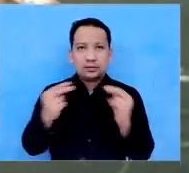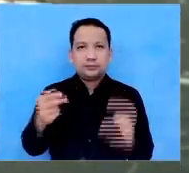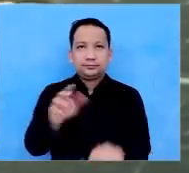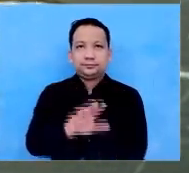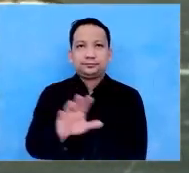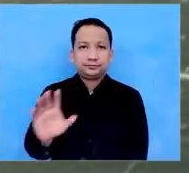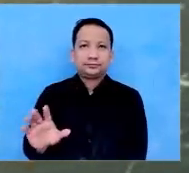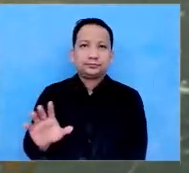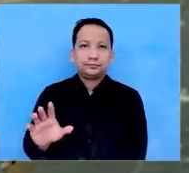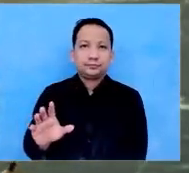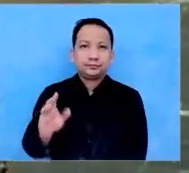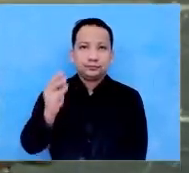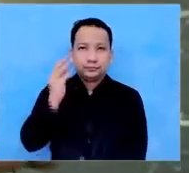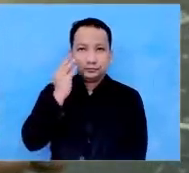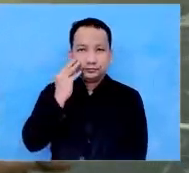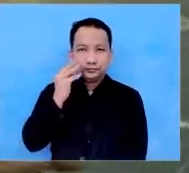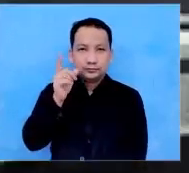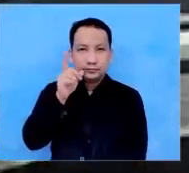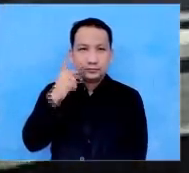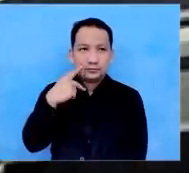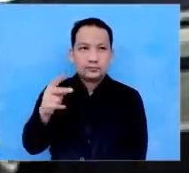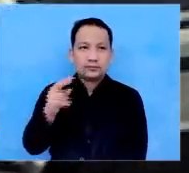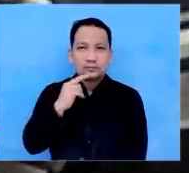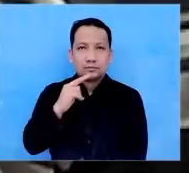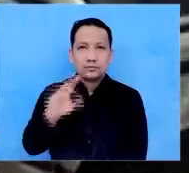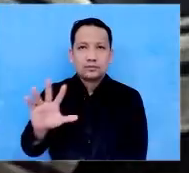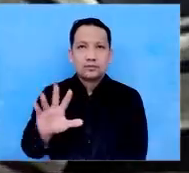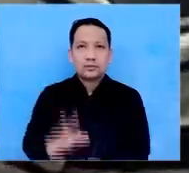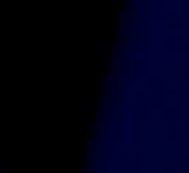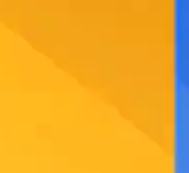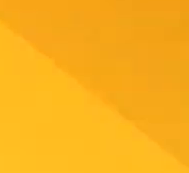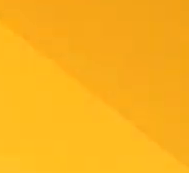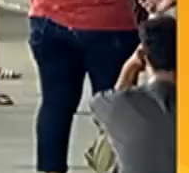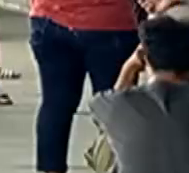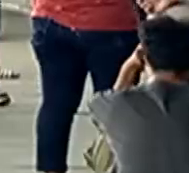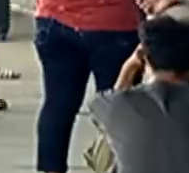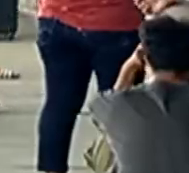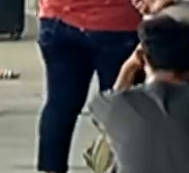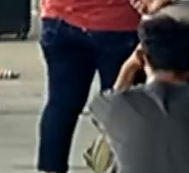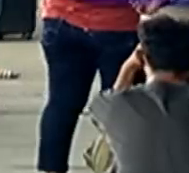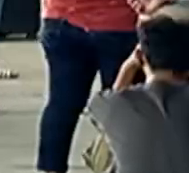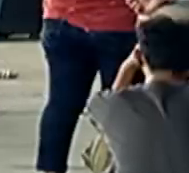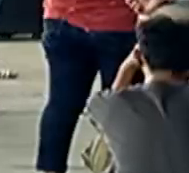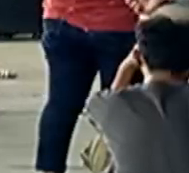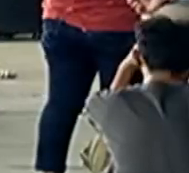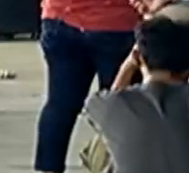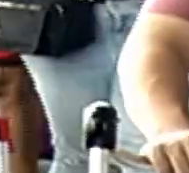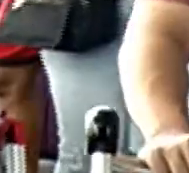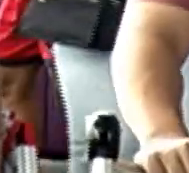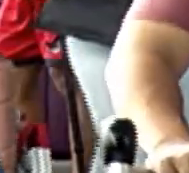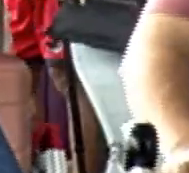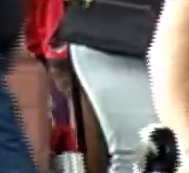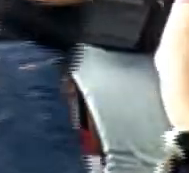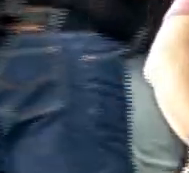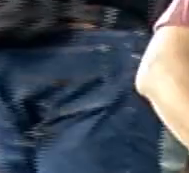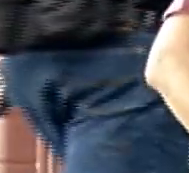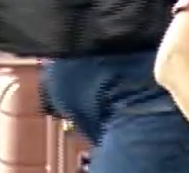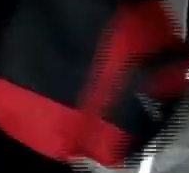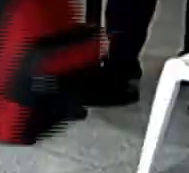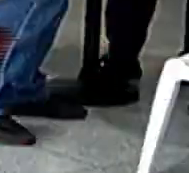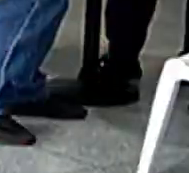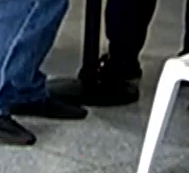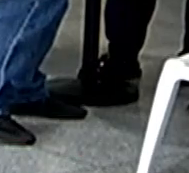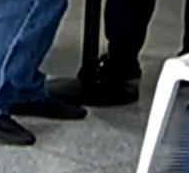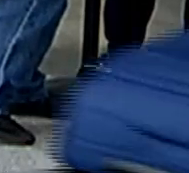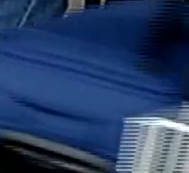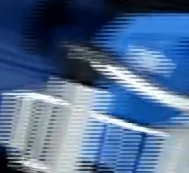sa frontline, Laila Pangilinan, News 5. Susunod, NAIA pansamantalang